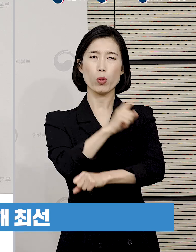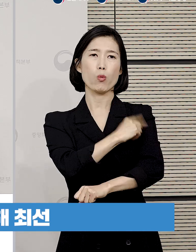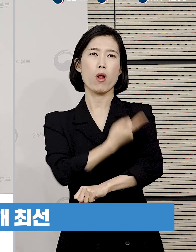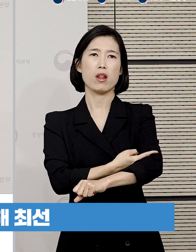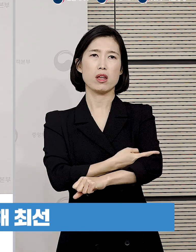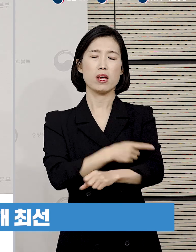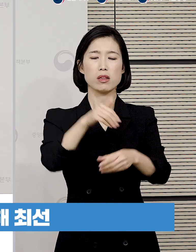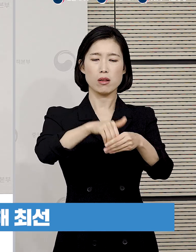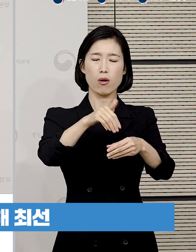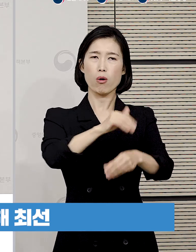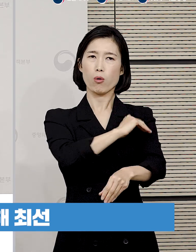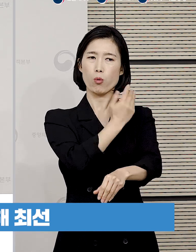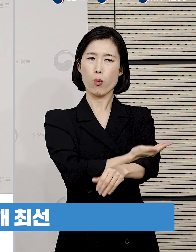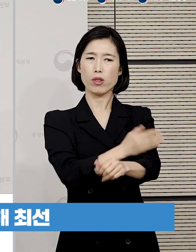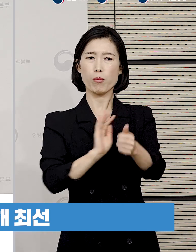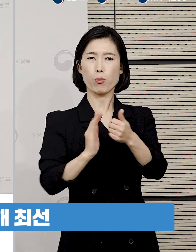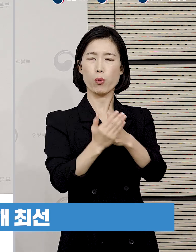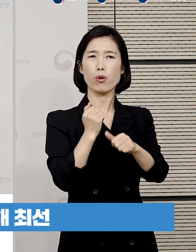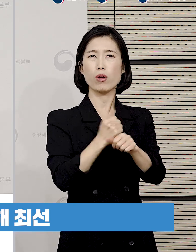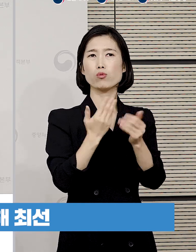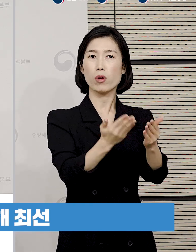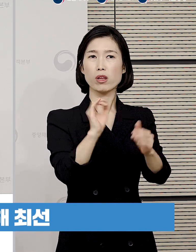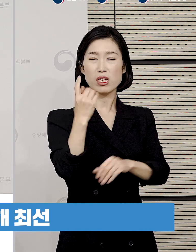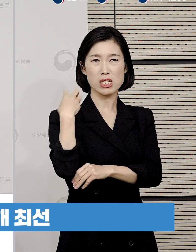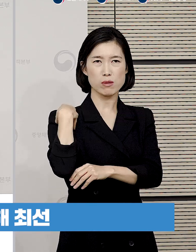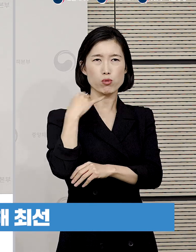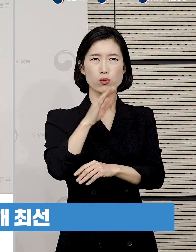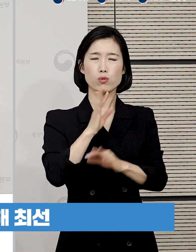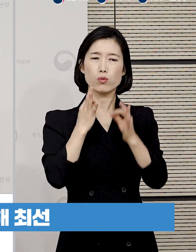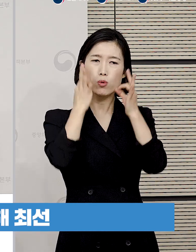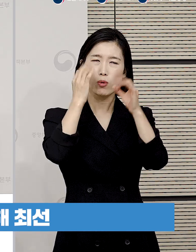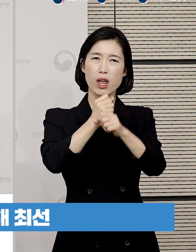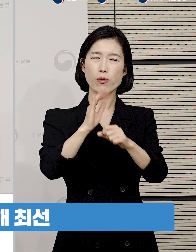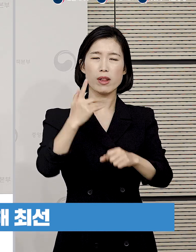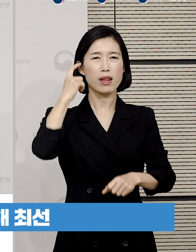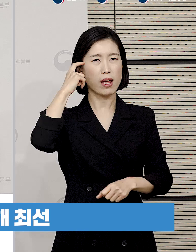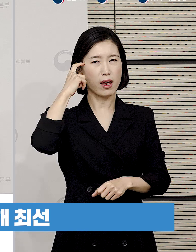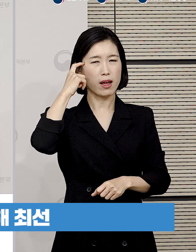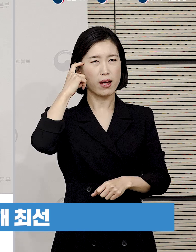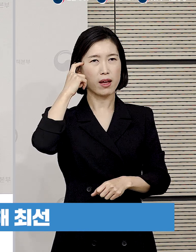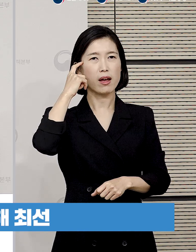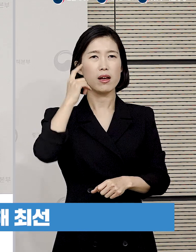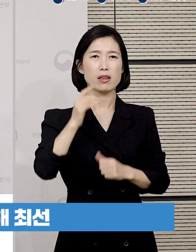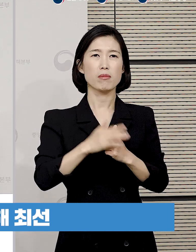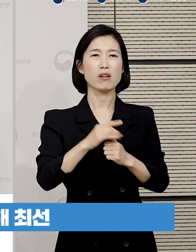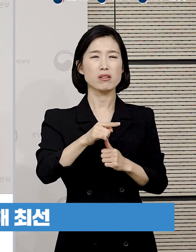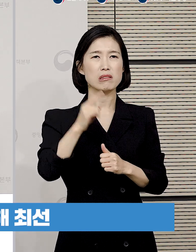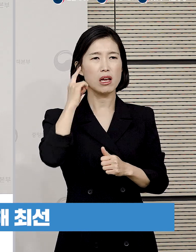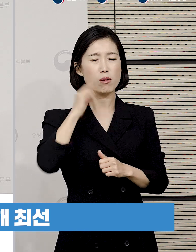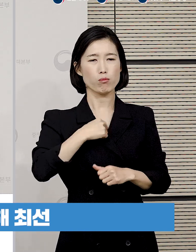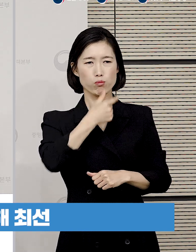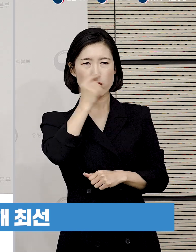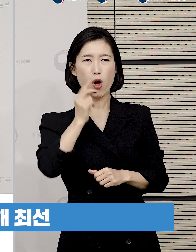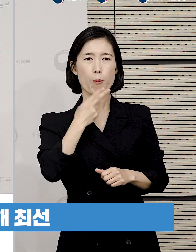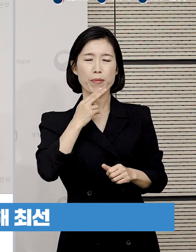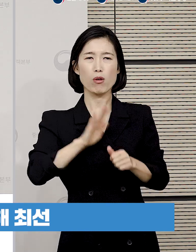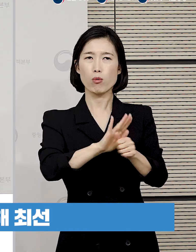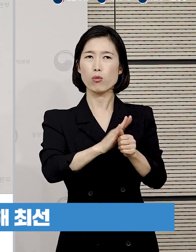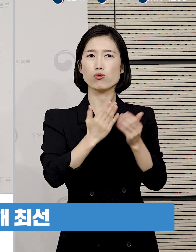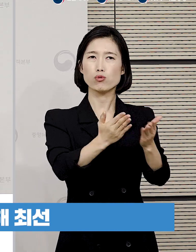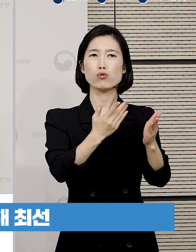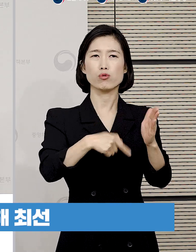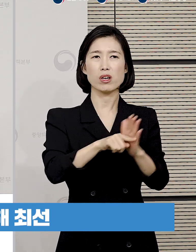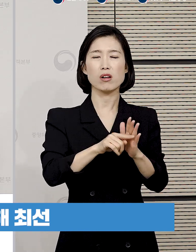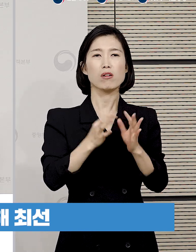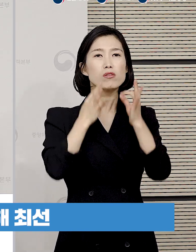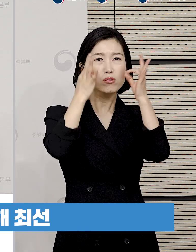국민의 기본적인 권리인 참정권을 보장해 드리기 위해서 최선을 다해야 된다라는 생각에는 추호도 소홀함이